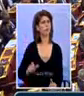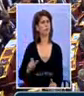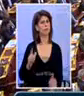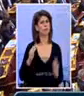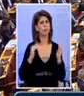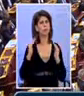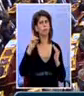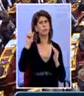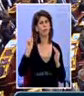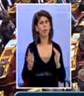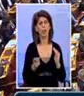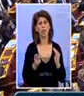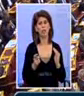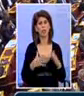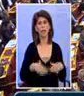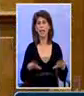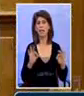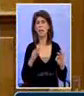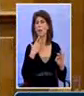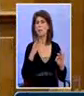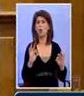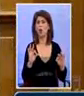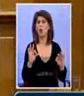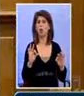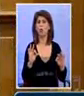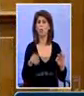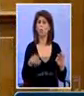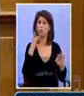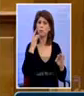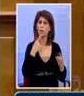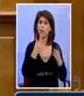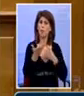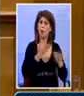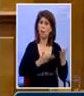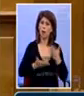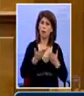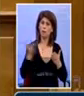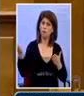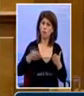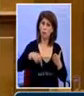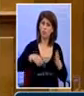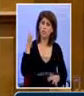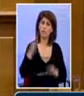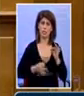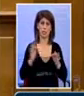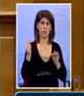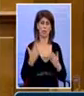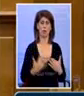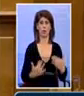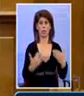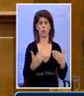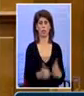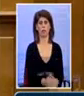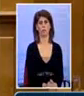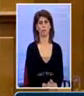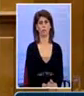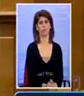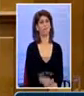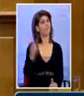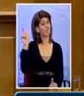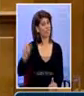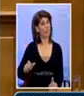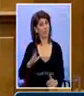αρχικά για ποιο λόγο εν μέσω της σκληρής διαπραγμάτευσης φέραμε αυτή τη συζήτηση στη Βουλή. Ο ίδιος